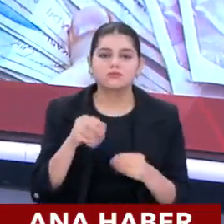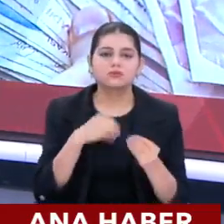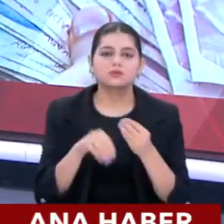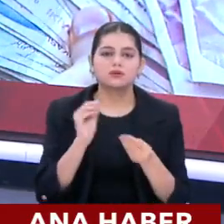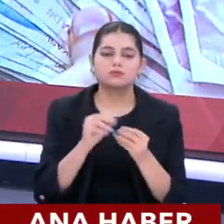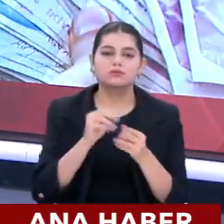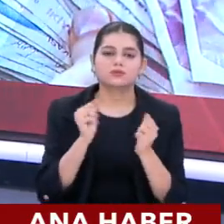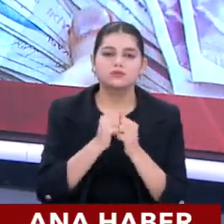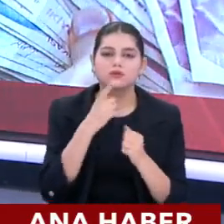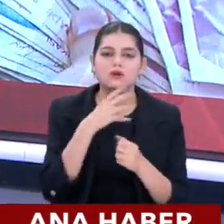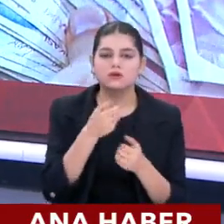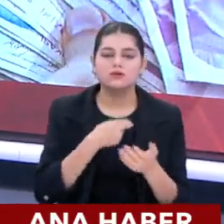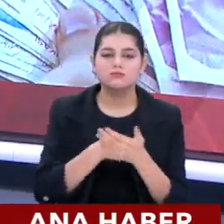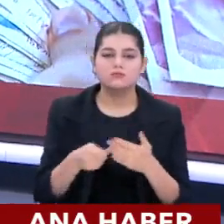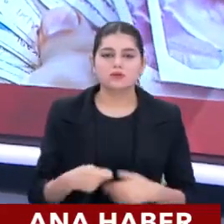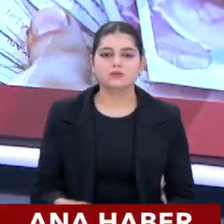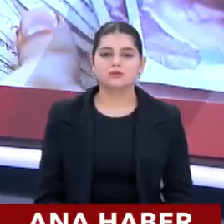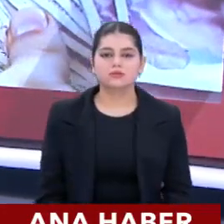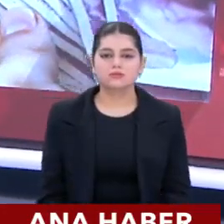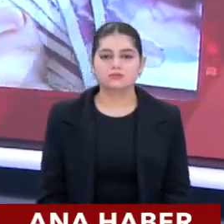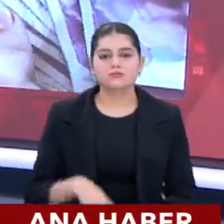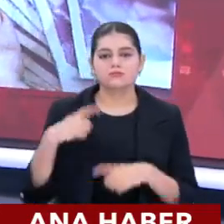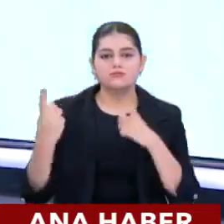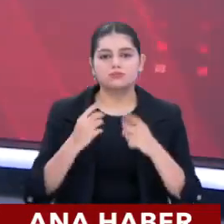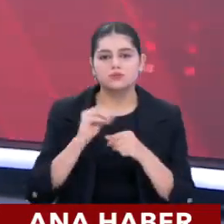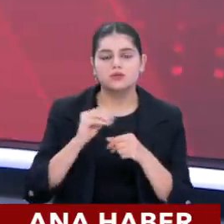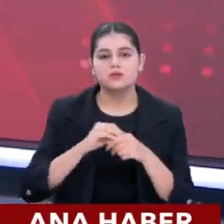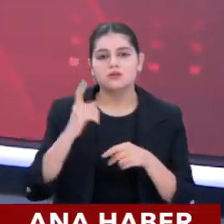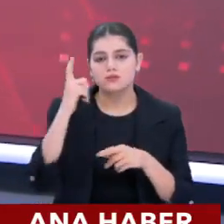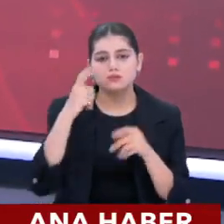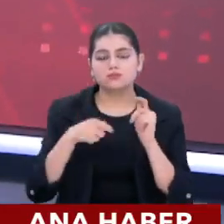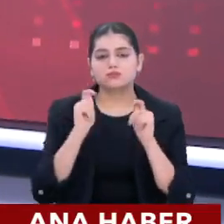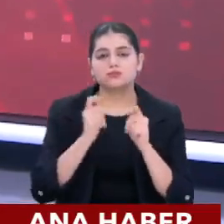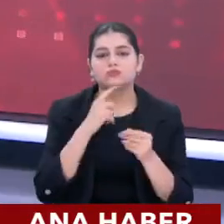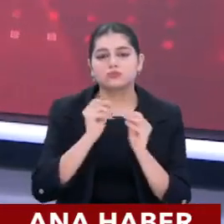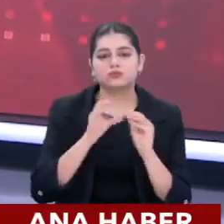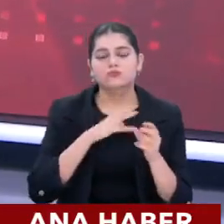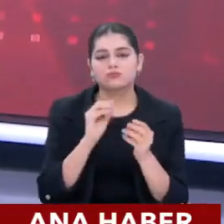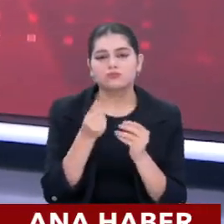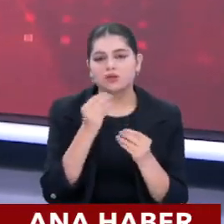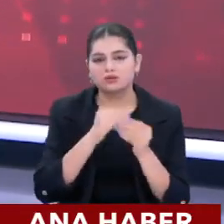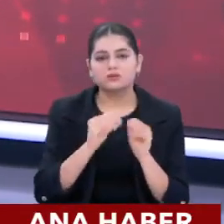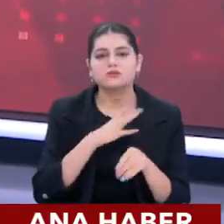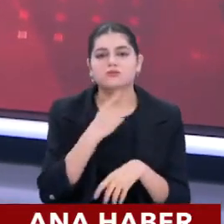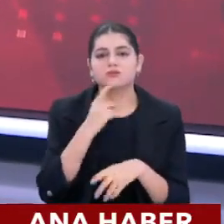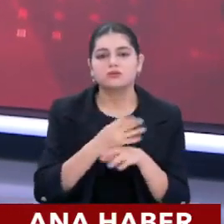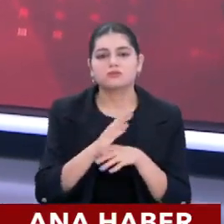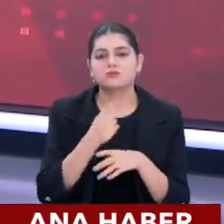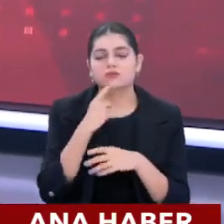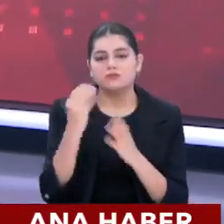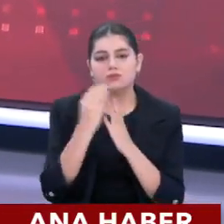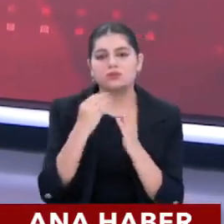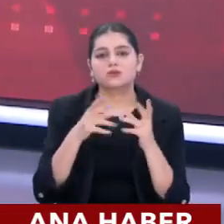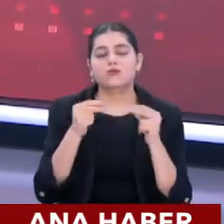zamlar karşısında aldığı maaşla eee bir şekilde başa çıkamıyor Yani bir geçiş sıkıntısı yaşıyor şimdi bütçesini